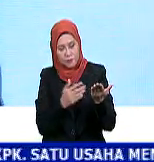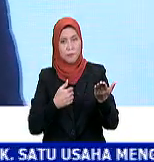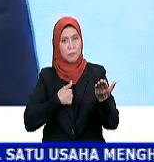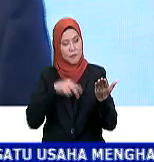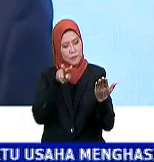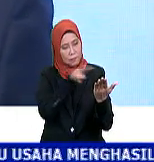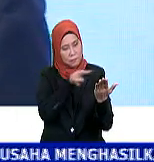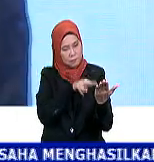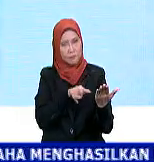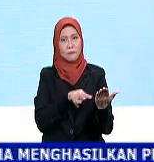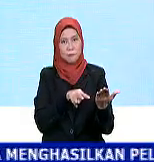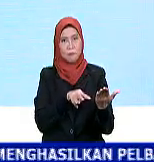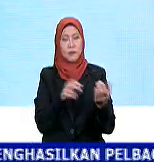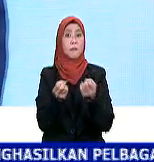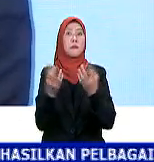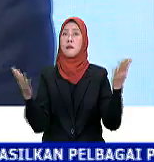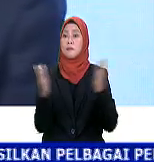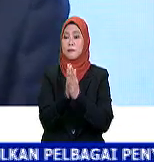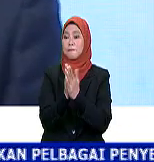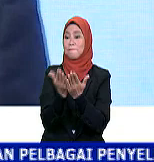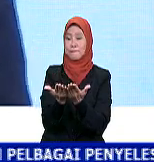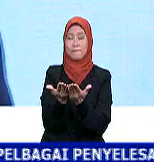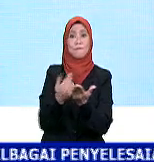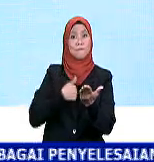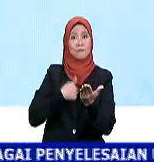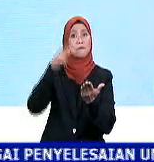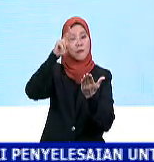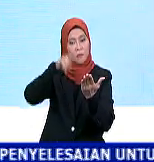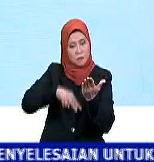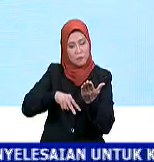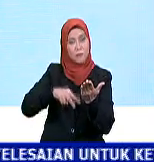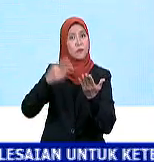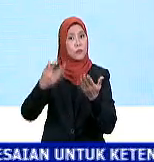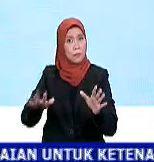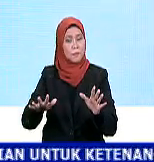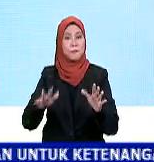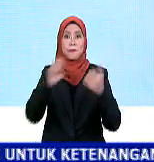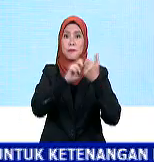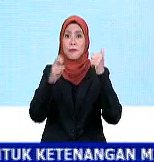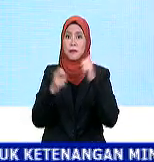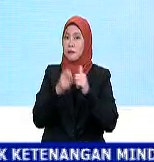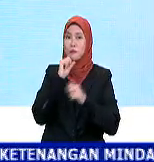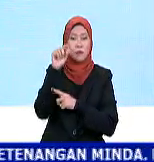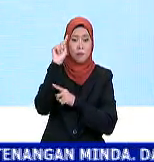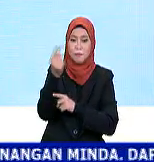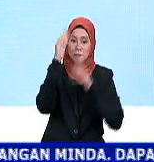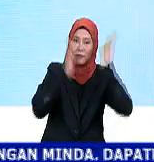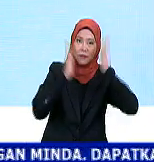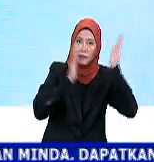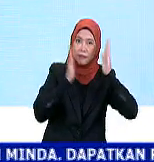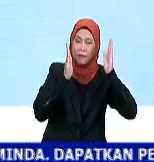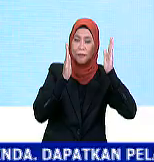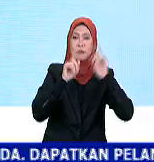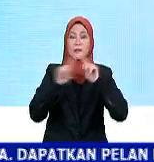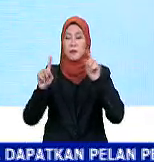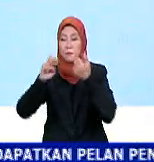saya tengok. Banyak buku yang telah pun saya baca. Masalah ini bukan hanya masalah negara kita.